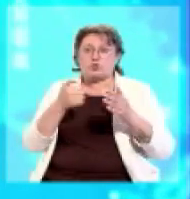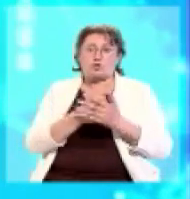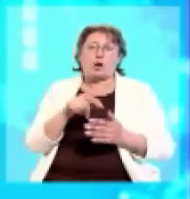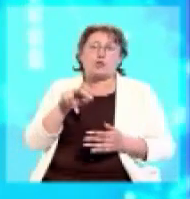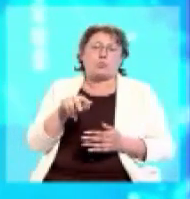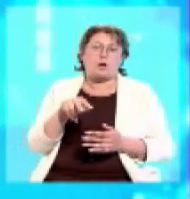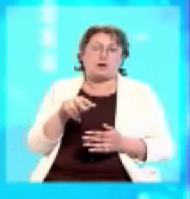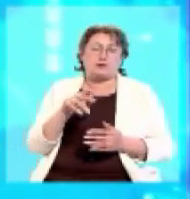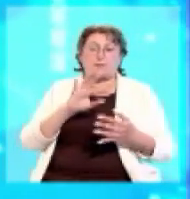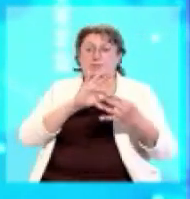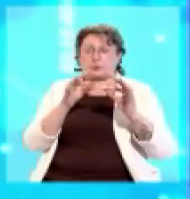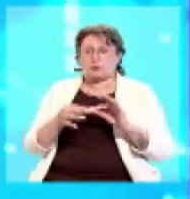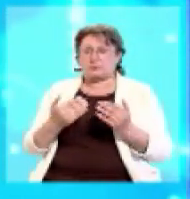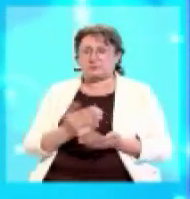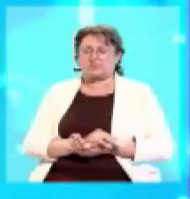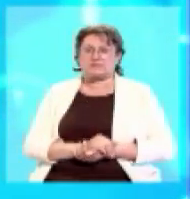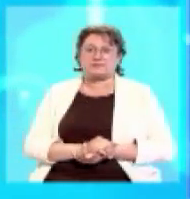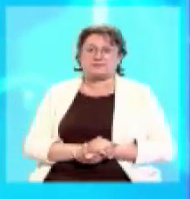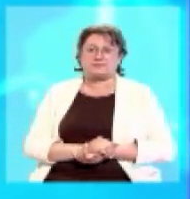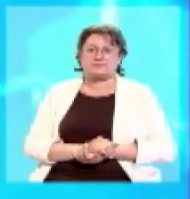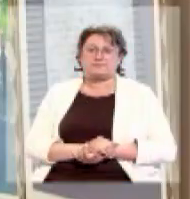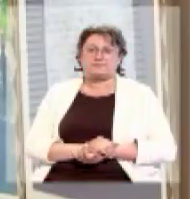июля. Подробности в материале моих коллег.